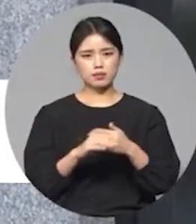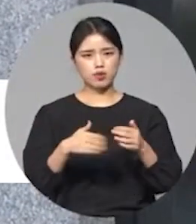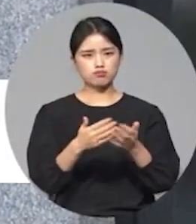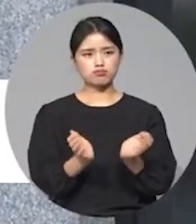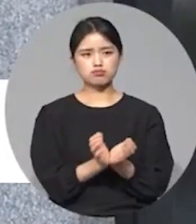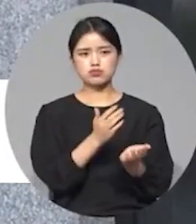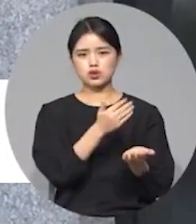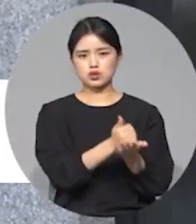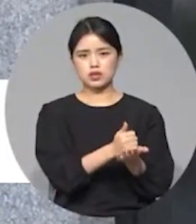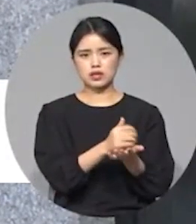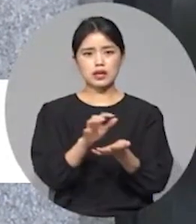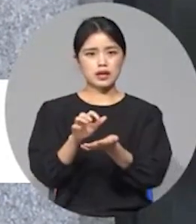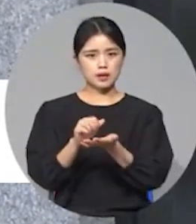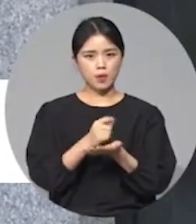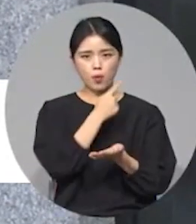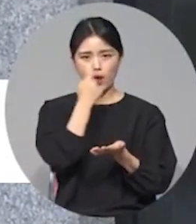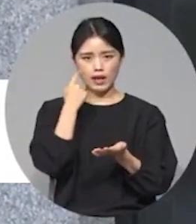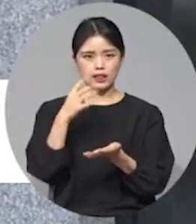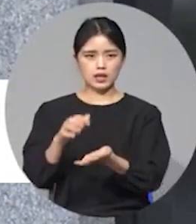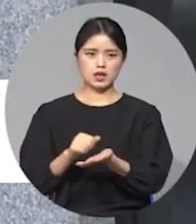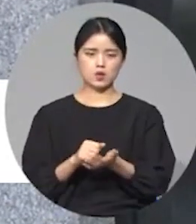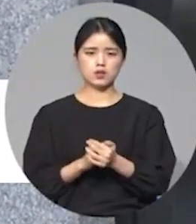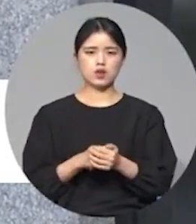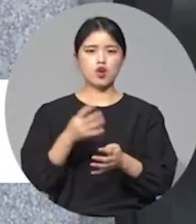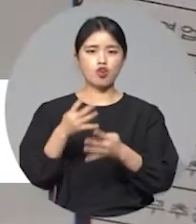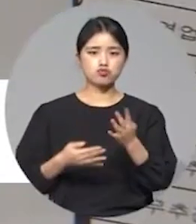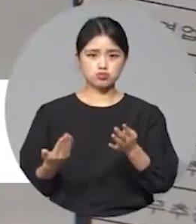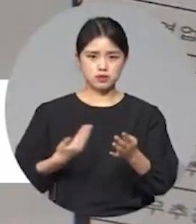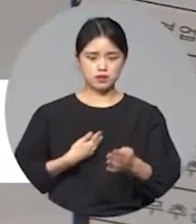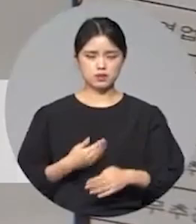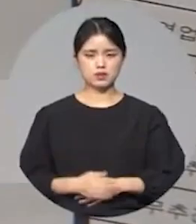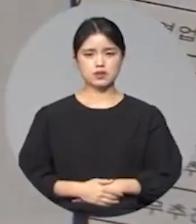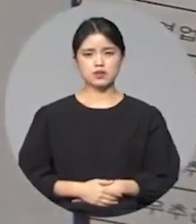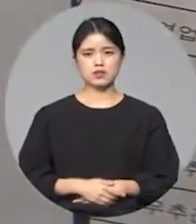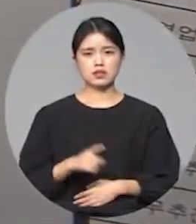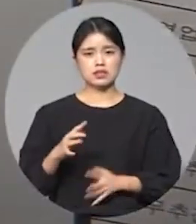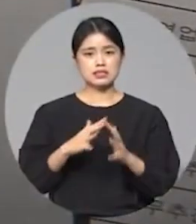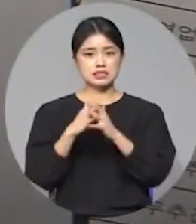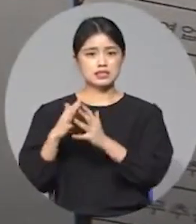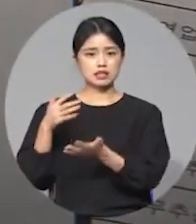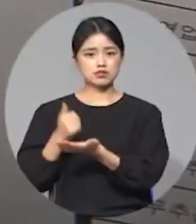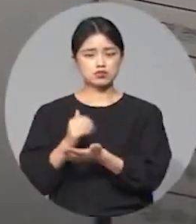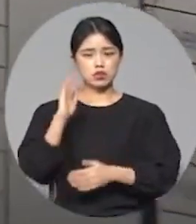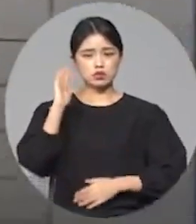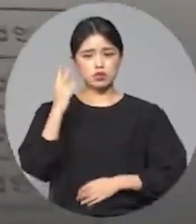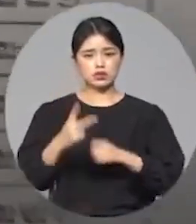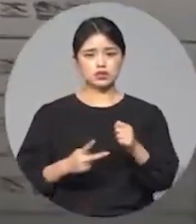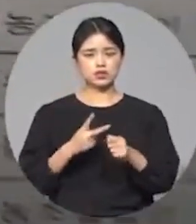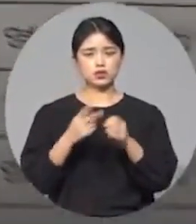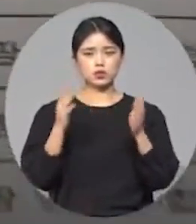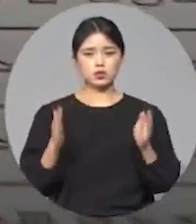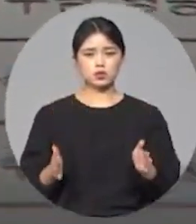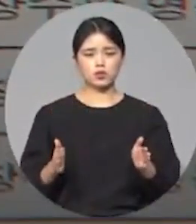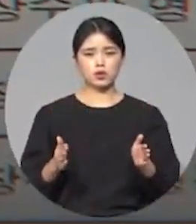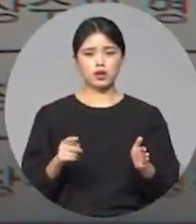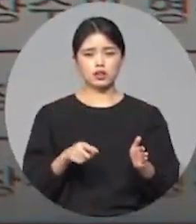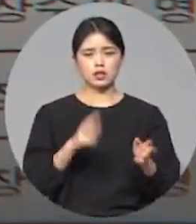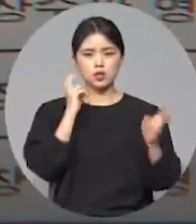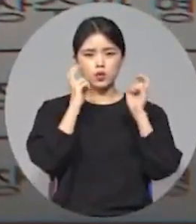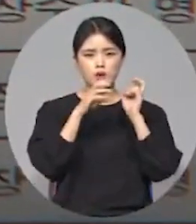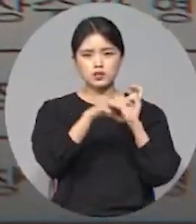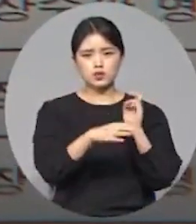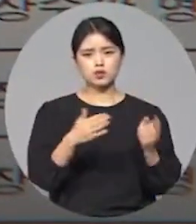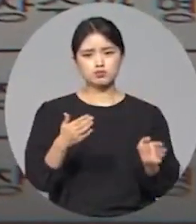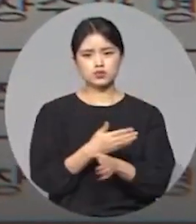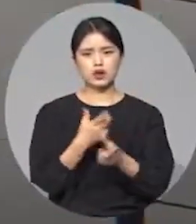수령증을 받아놔야죠. 받은 영수증이죠. 그러니까. 장영수 군수가 최근 2년여 동안 이 업체에서 이